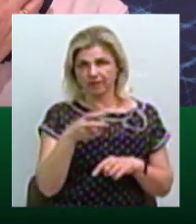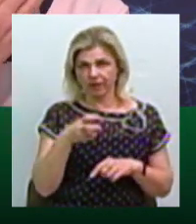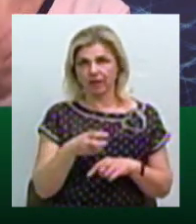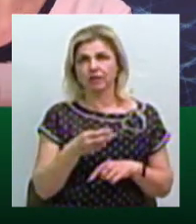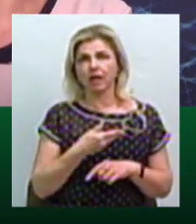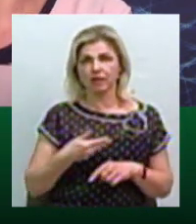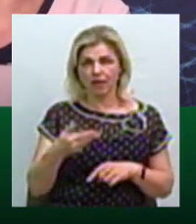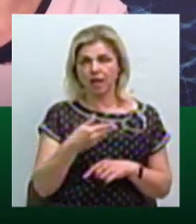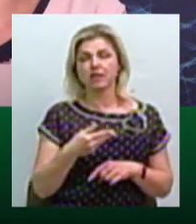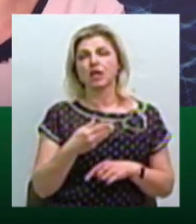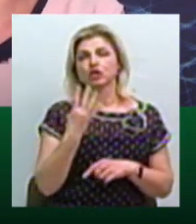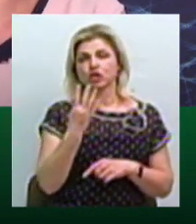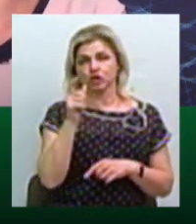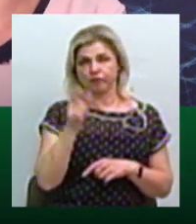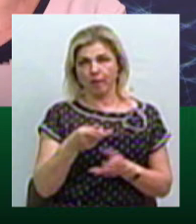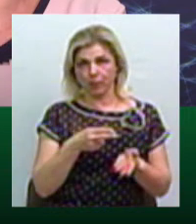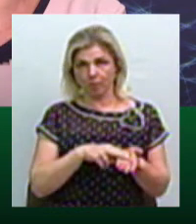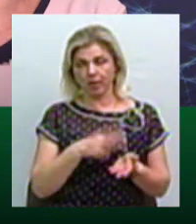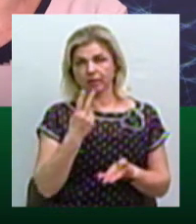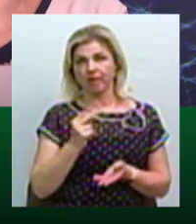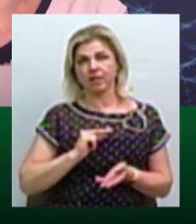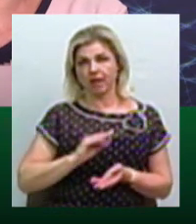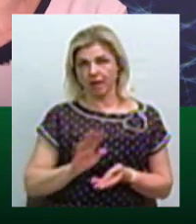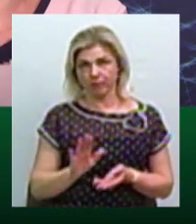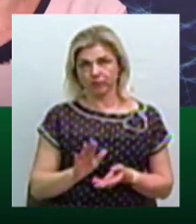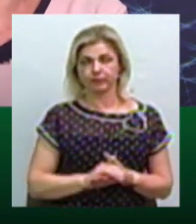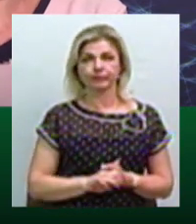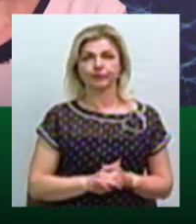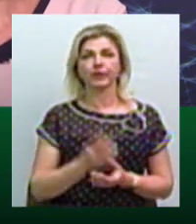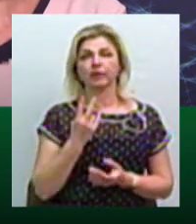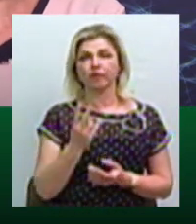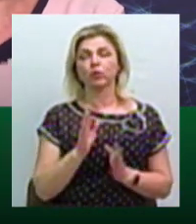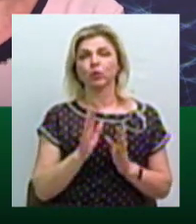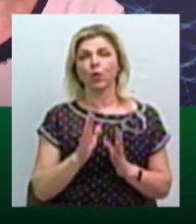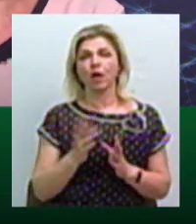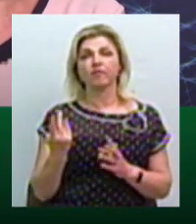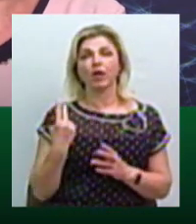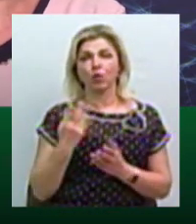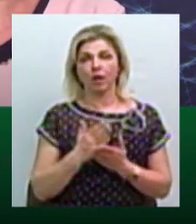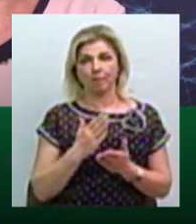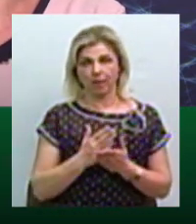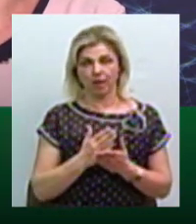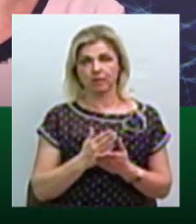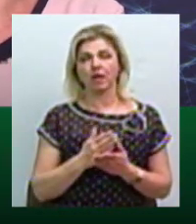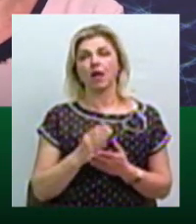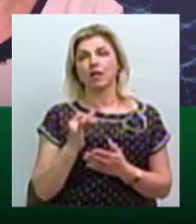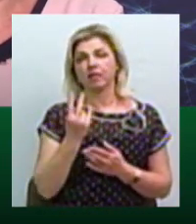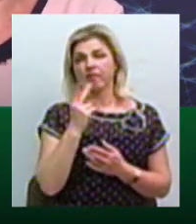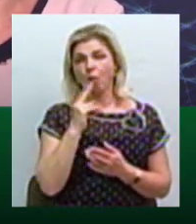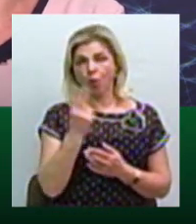не работают, а мы вот вдвоем только имеем. И мне уже 2 года отказывают в